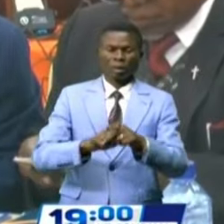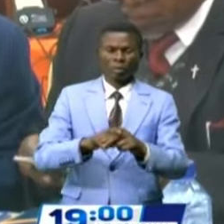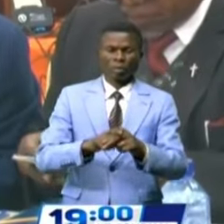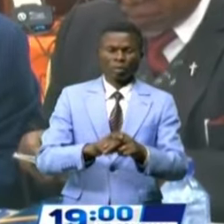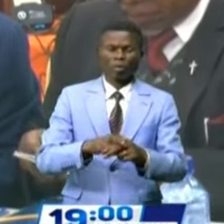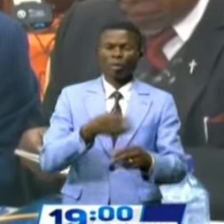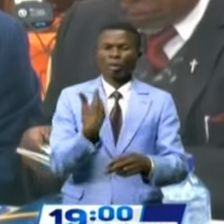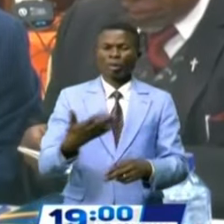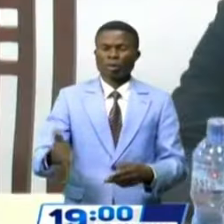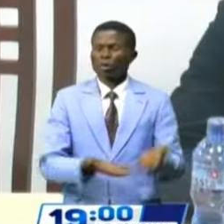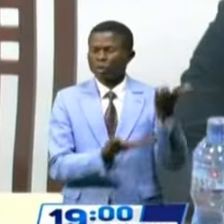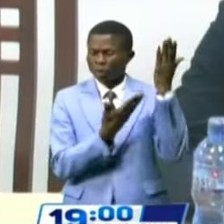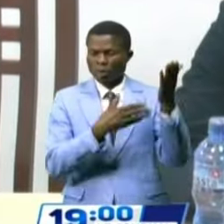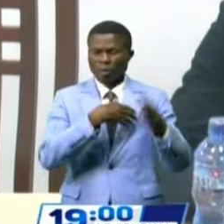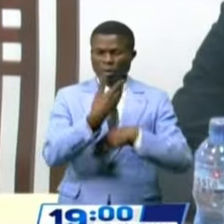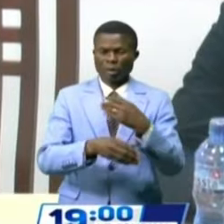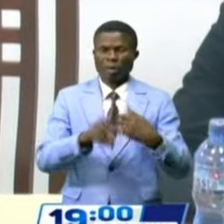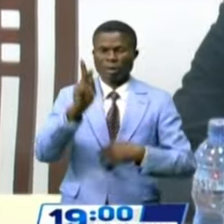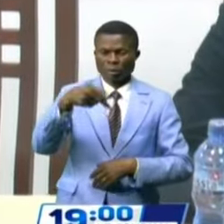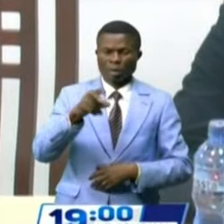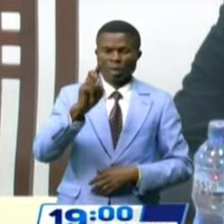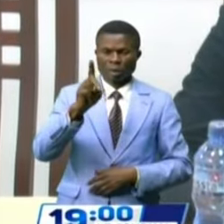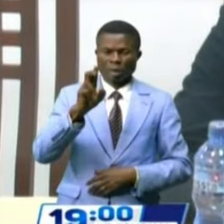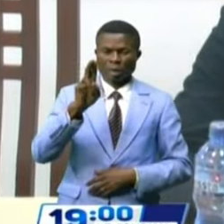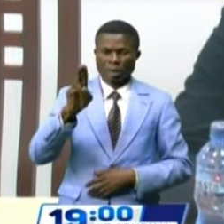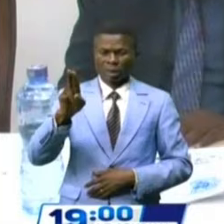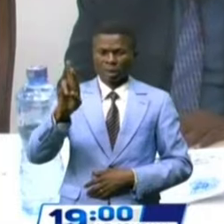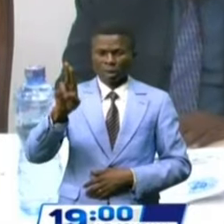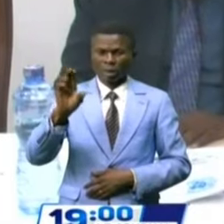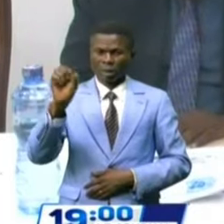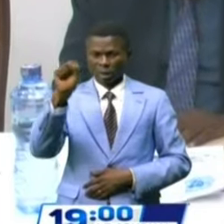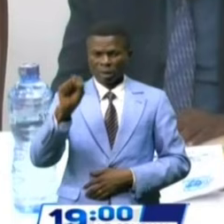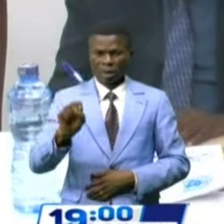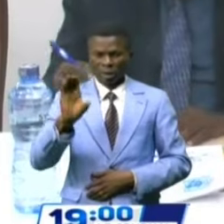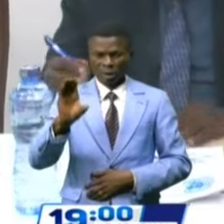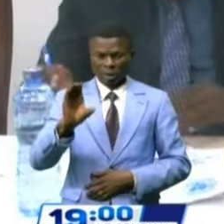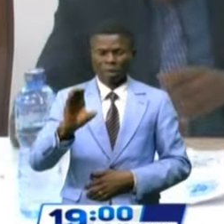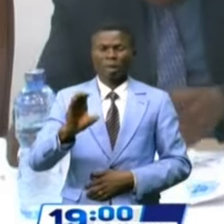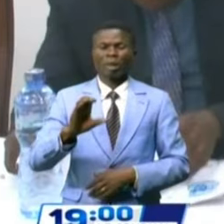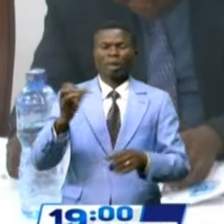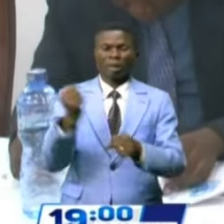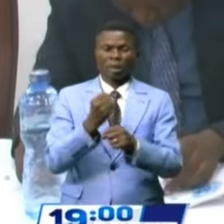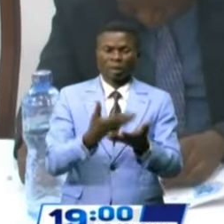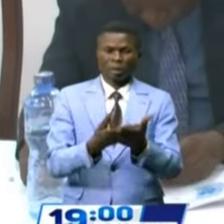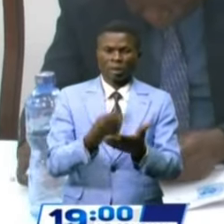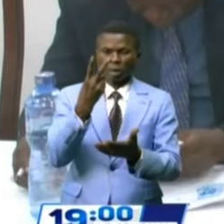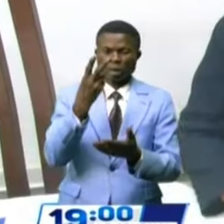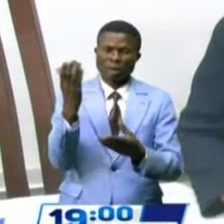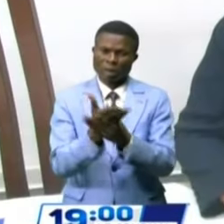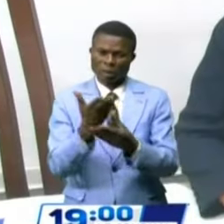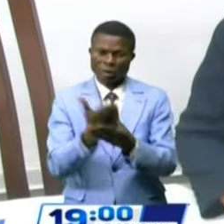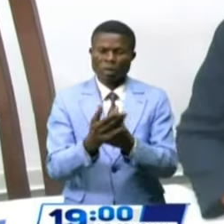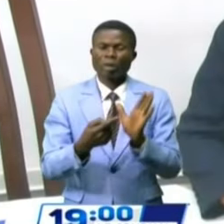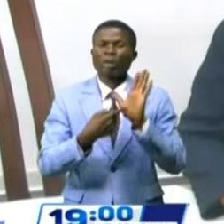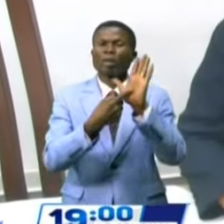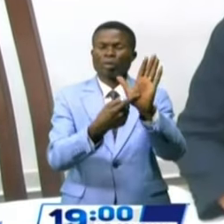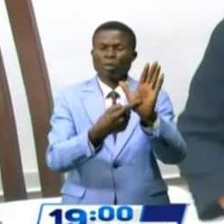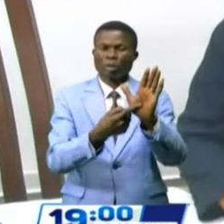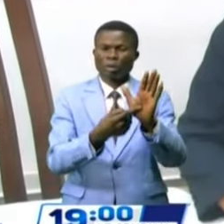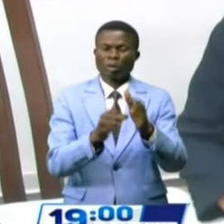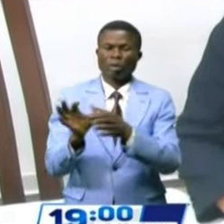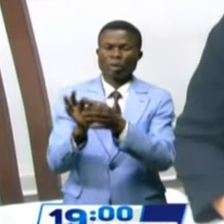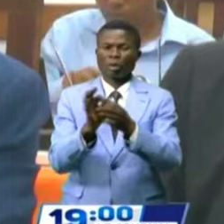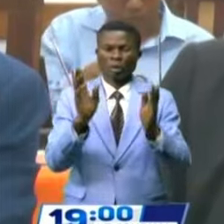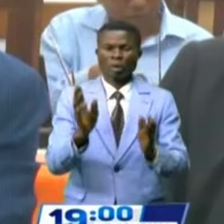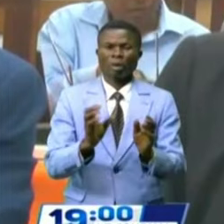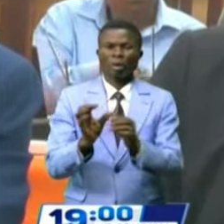les priorités opérationnelles du PDD-RCS. Au terme de cet exercice, les deux documents ont été présentés à la